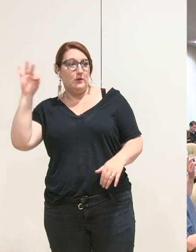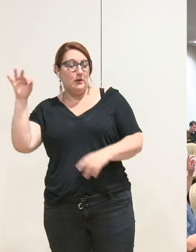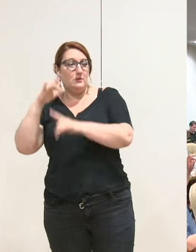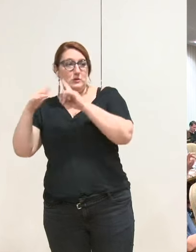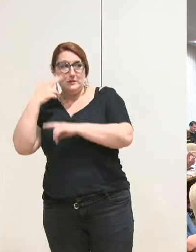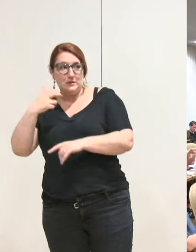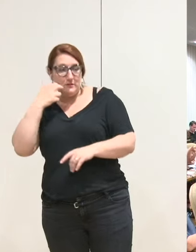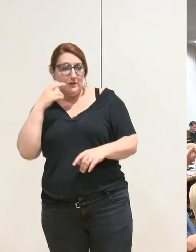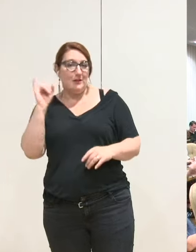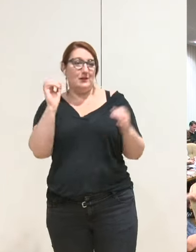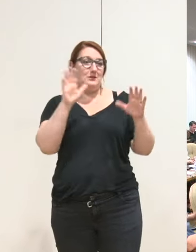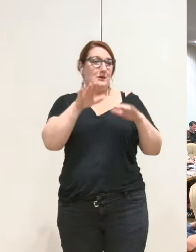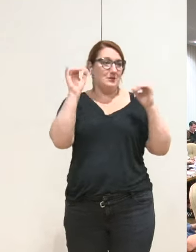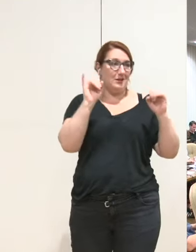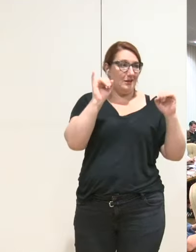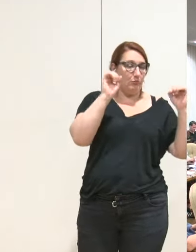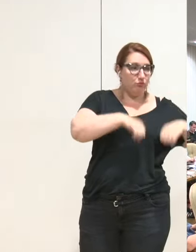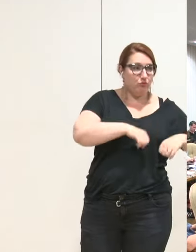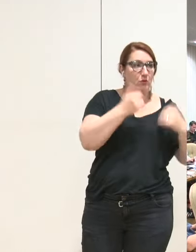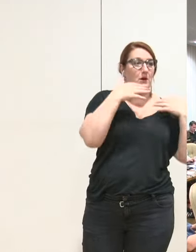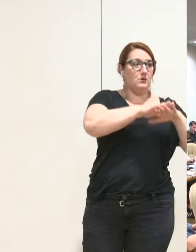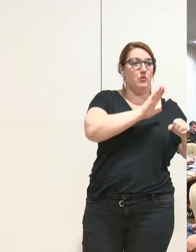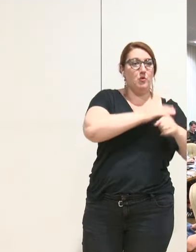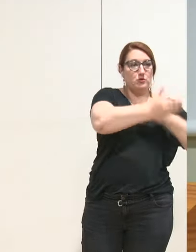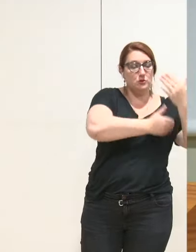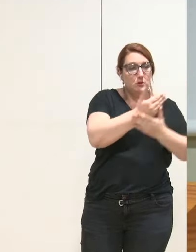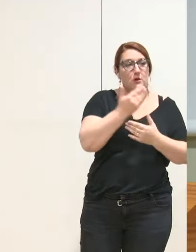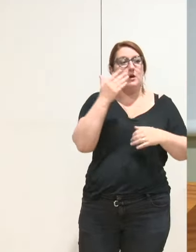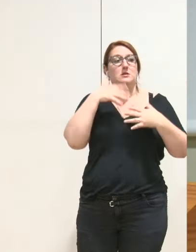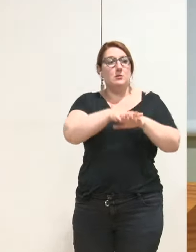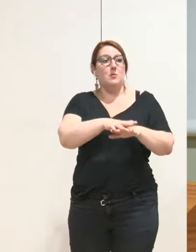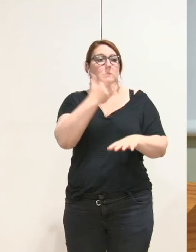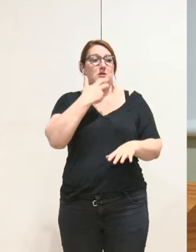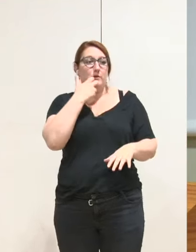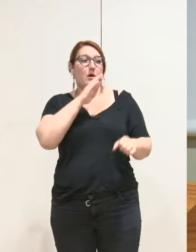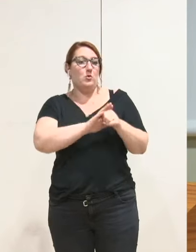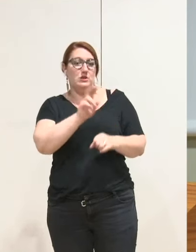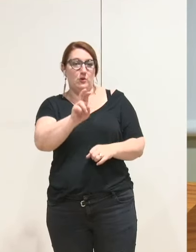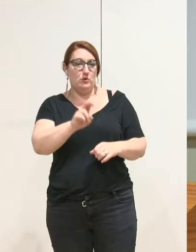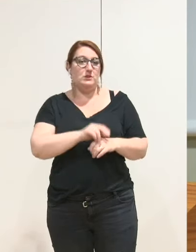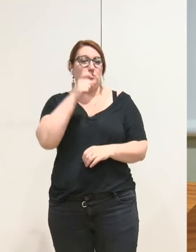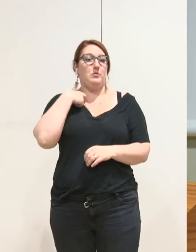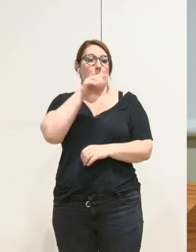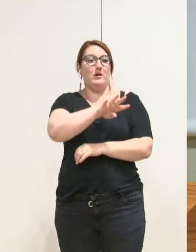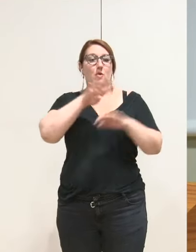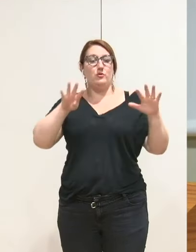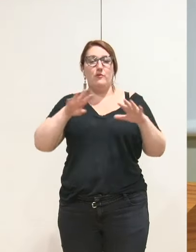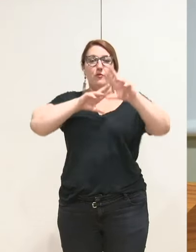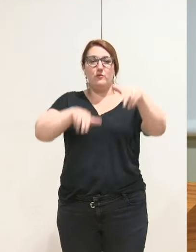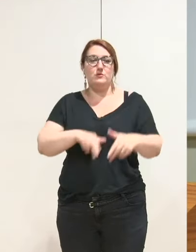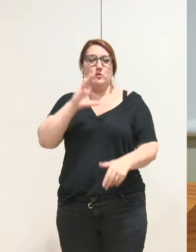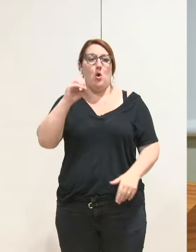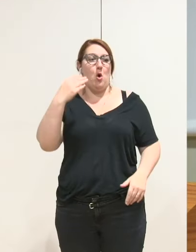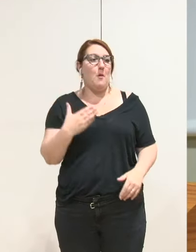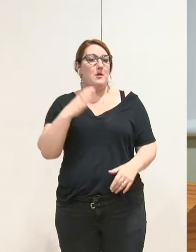rassemblement de gauche et de progrès rassemblement citoyen de la gauche et écologistes donc la 49 convention d'objectif et de moyen avec la